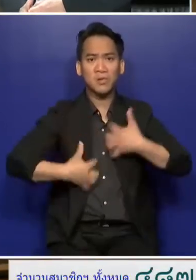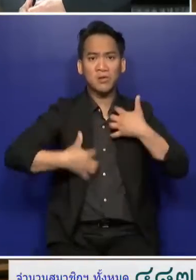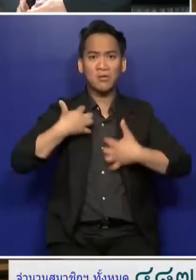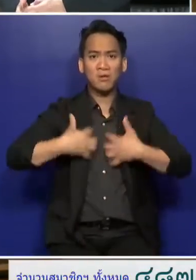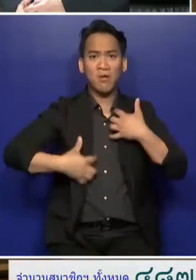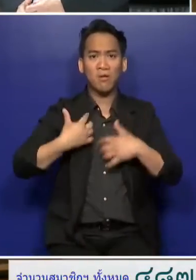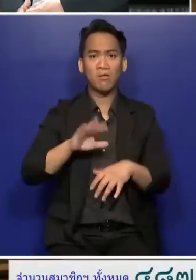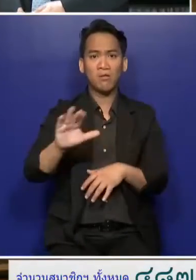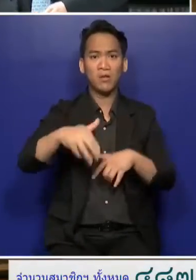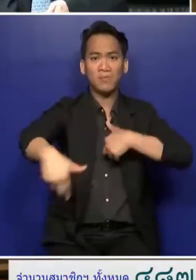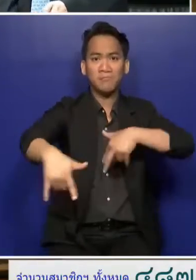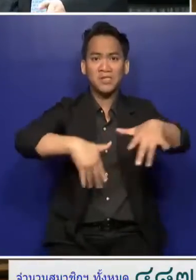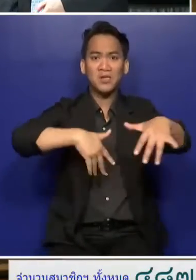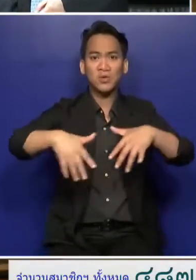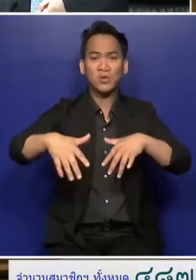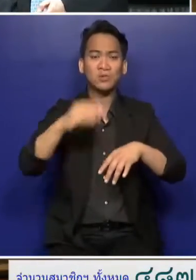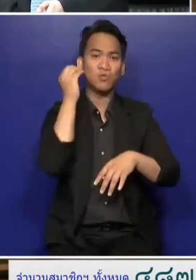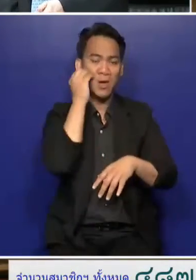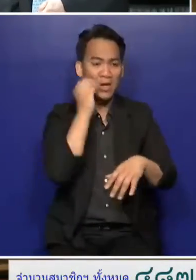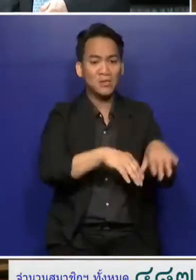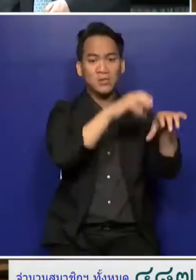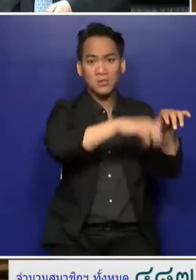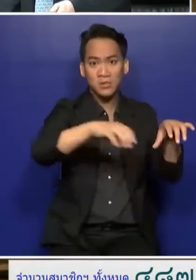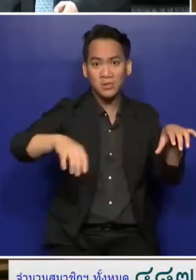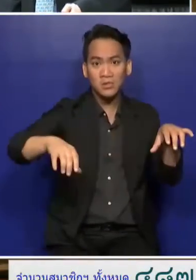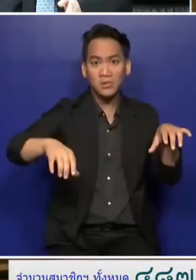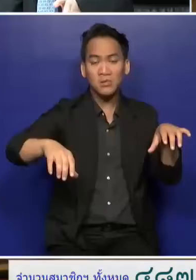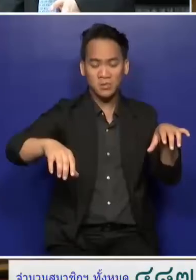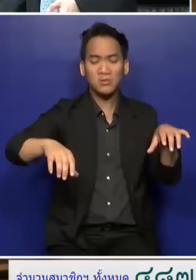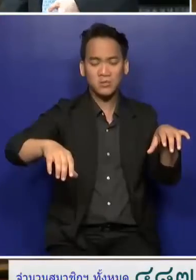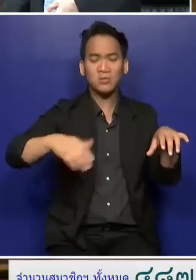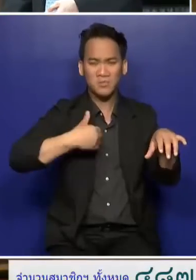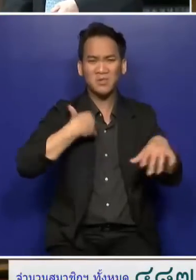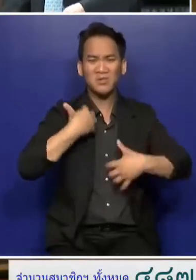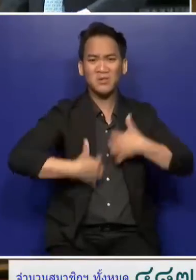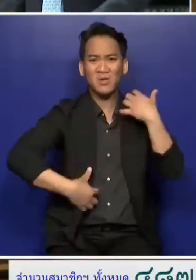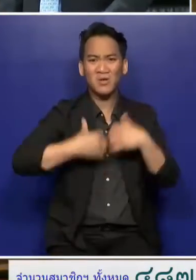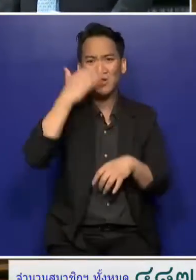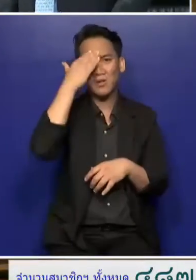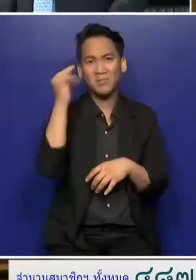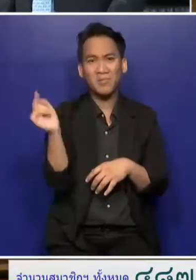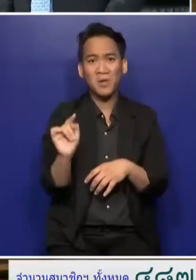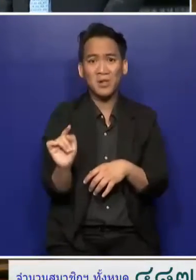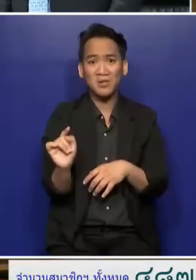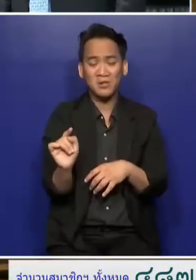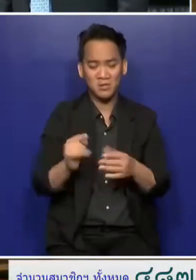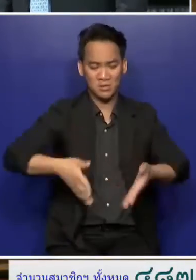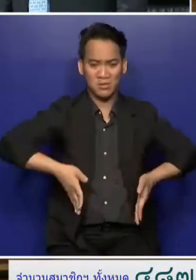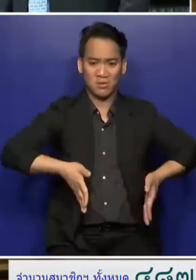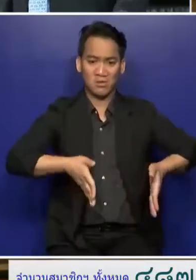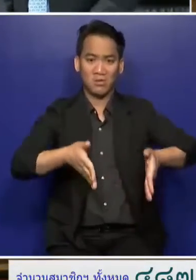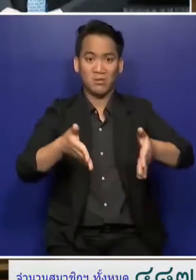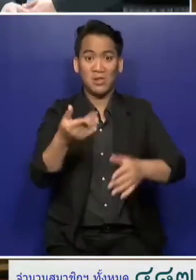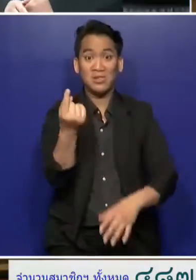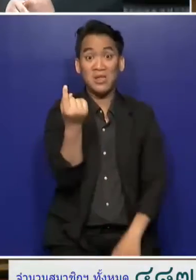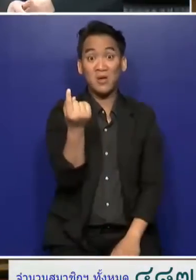ให้กับประชาชนทั้งสองหมู่บ้านเป็นอย่างมากเพราะว่าถนนที่ทำได้เลนเดียวนั้นมี